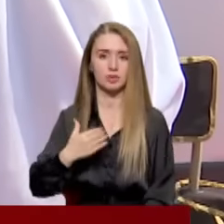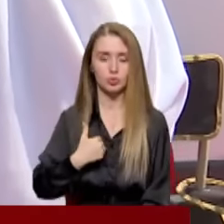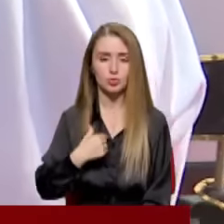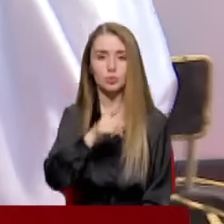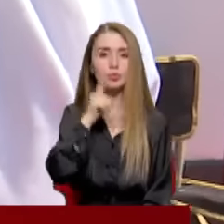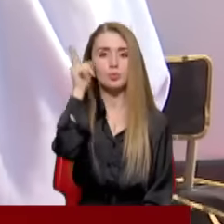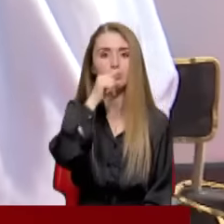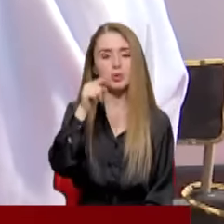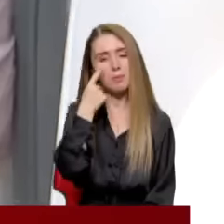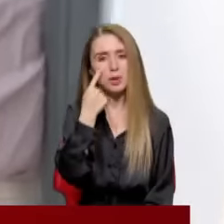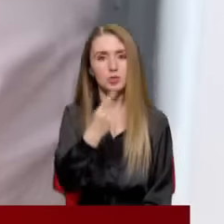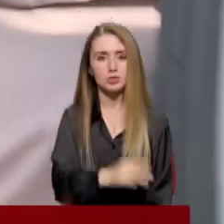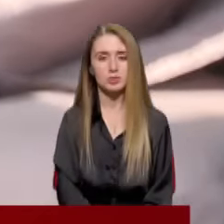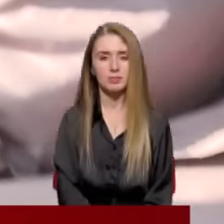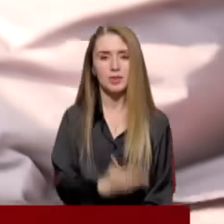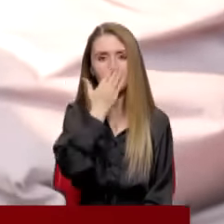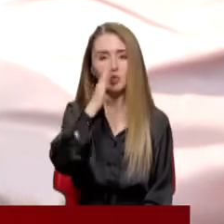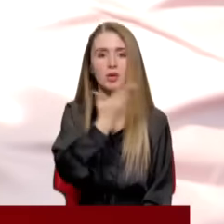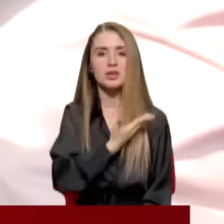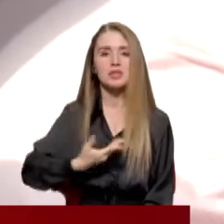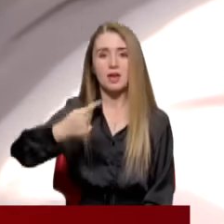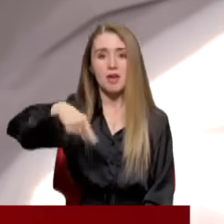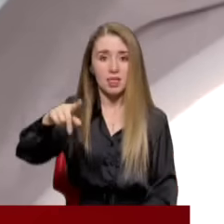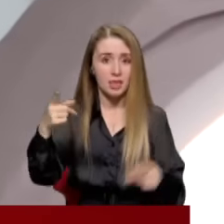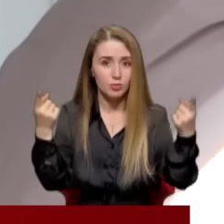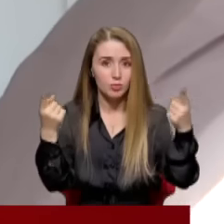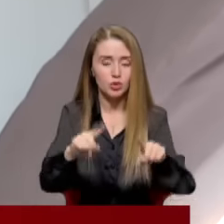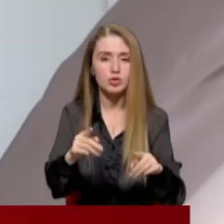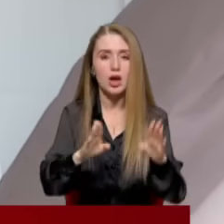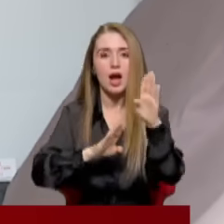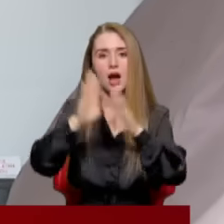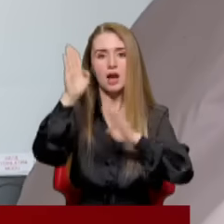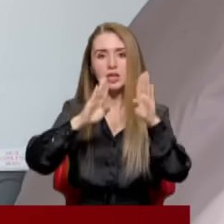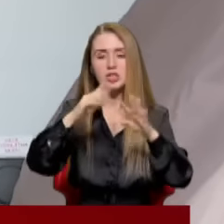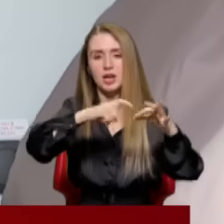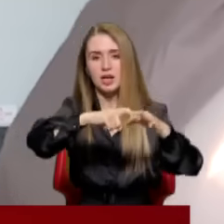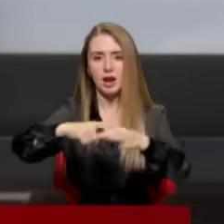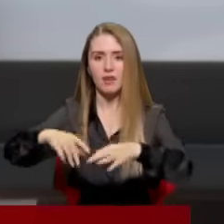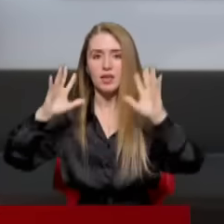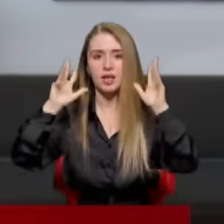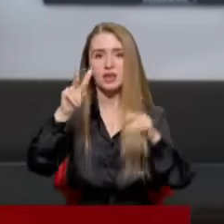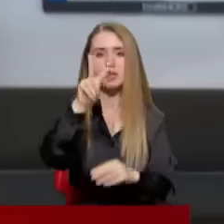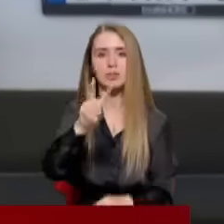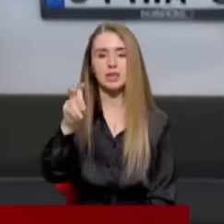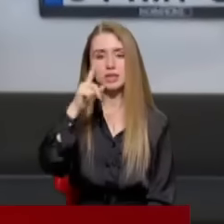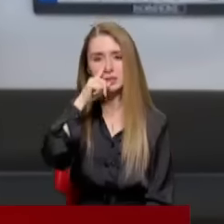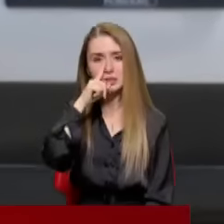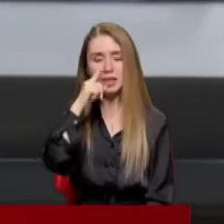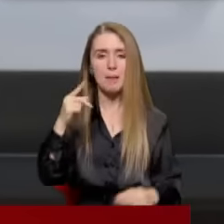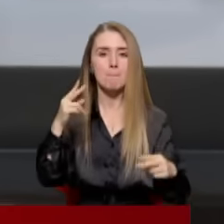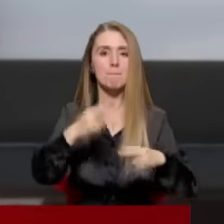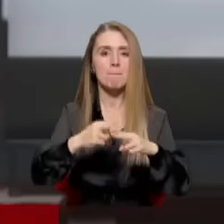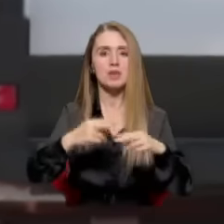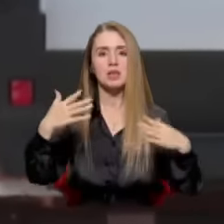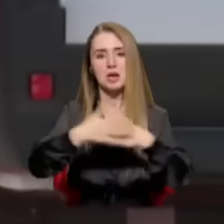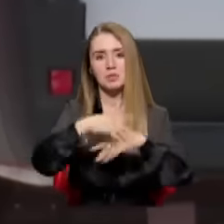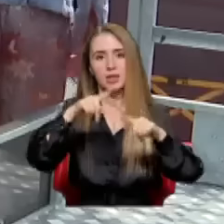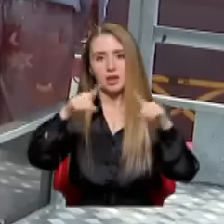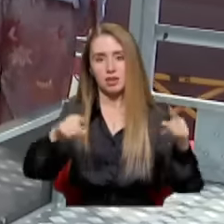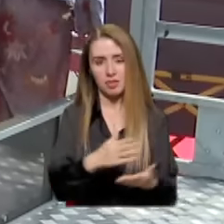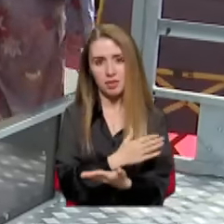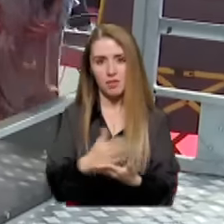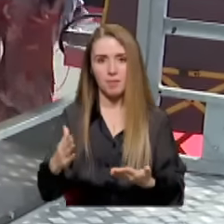O yüzden şimdi bakıyoruz. Doğa sevenleri bir araya getiren Ataşehir'deki karavan etkinliği 28 Nisan pazar akşamına kadar